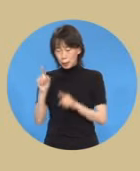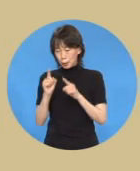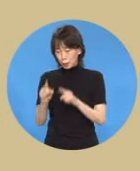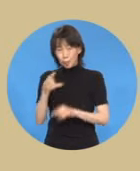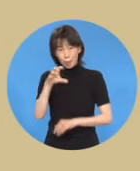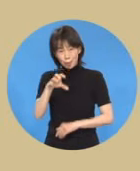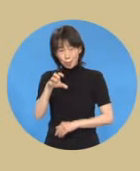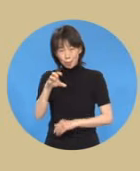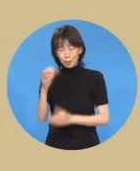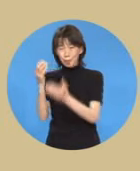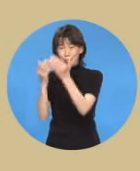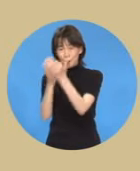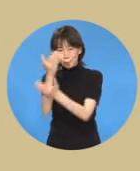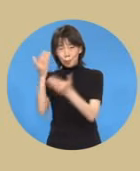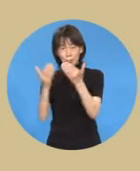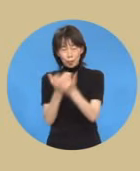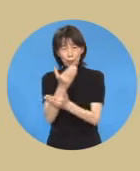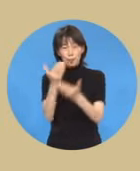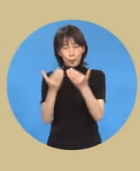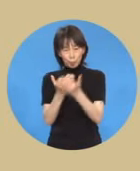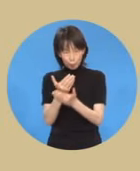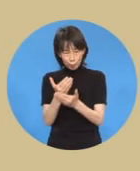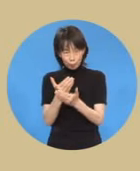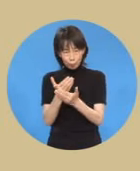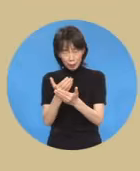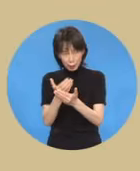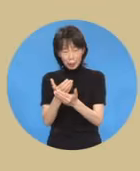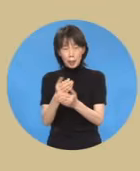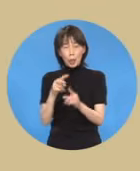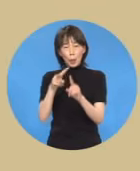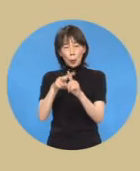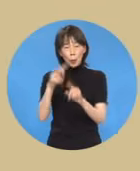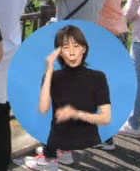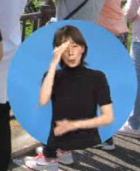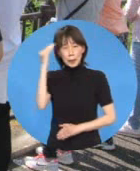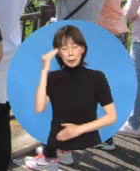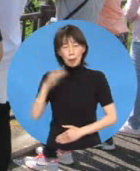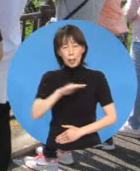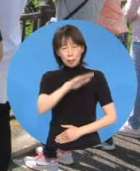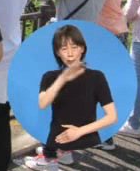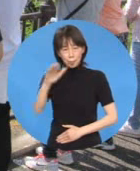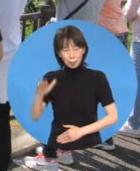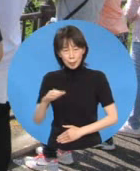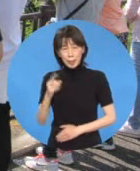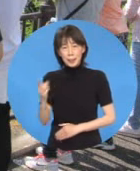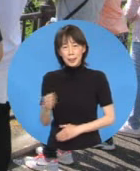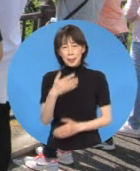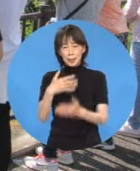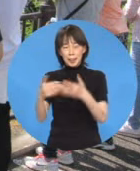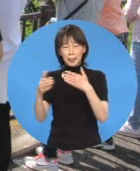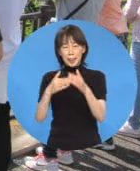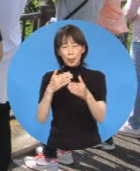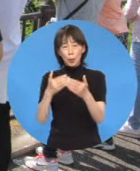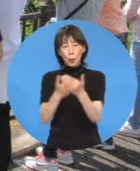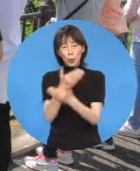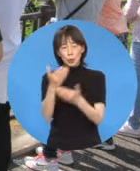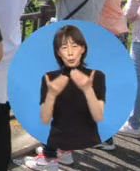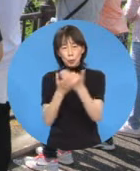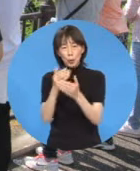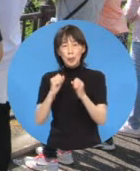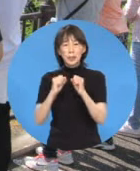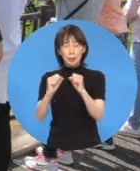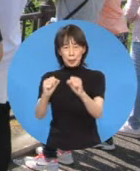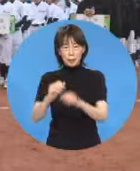名群馬県東町の子供たちと交流したり小笠原自然体験交流などを行って